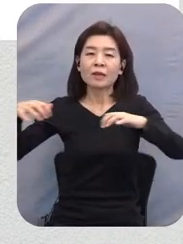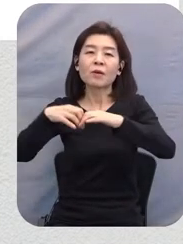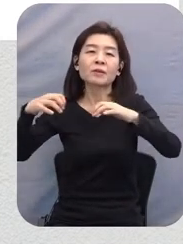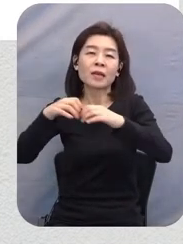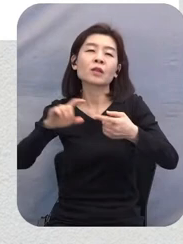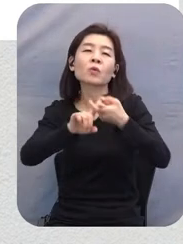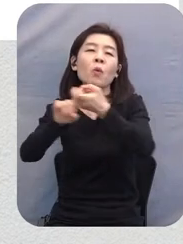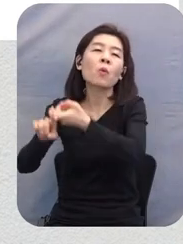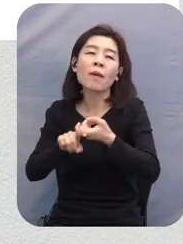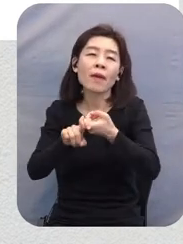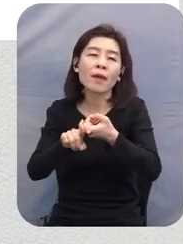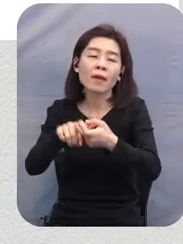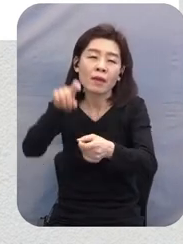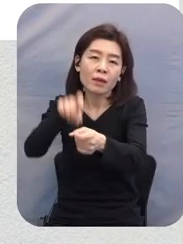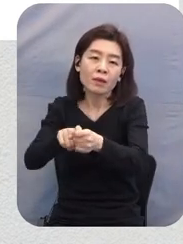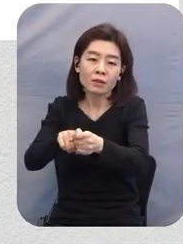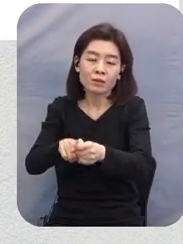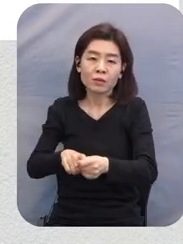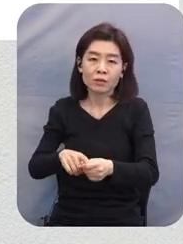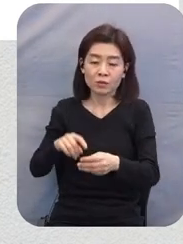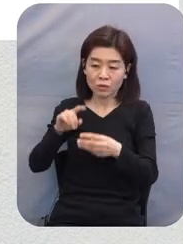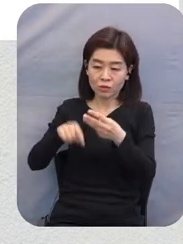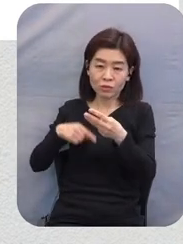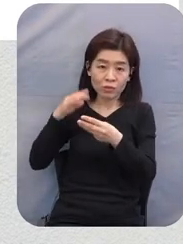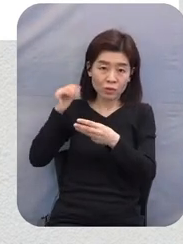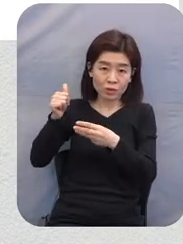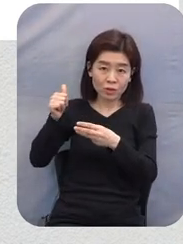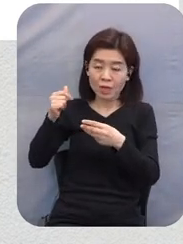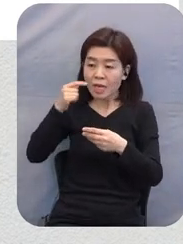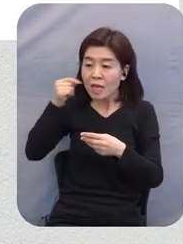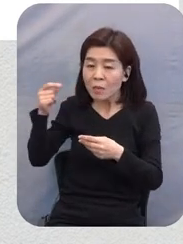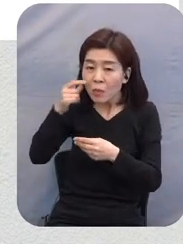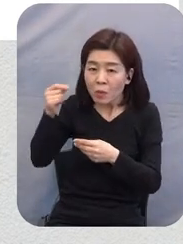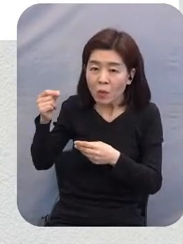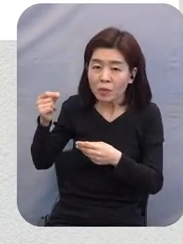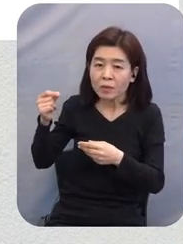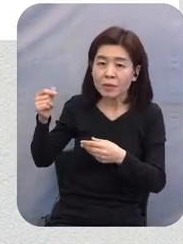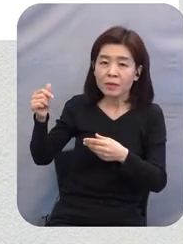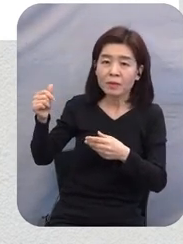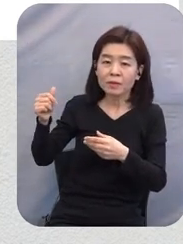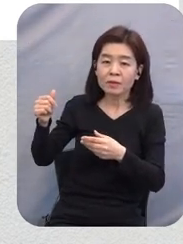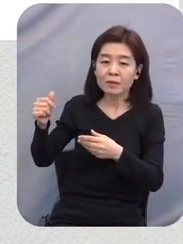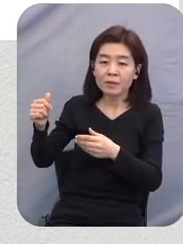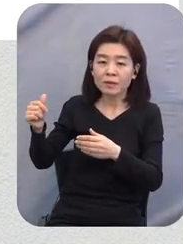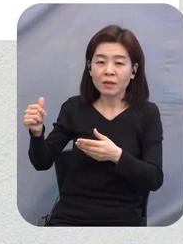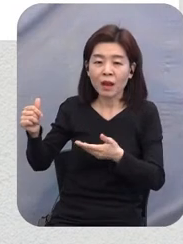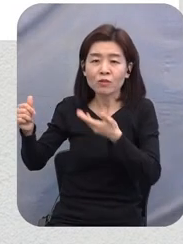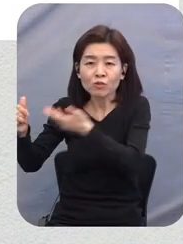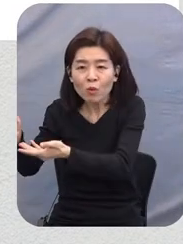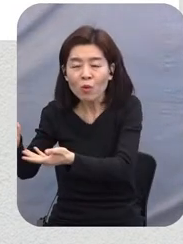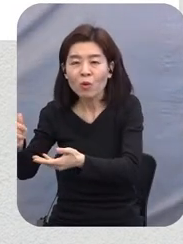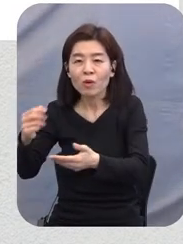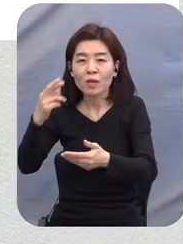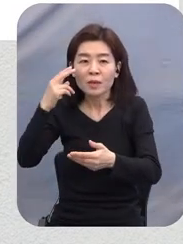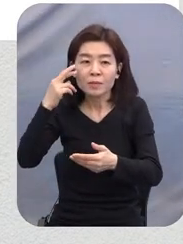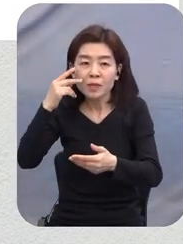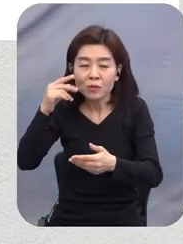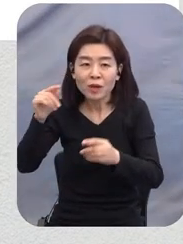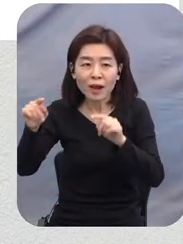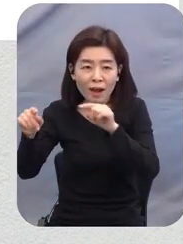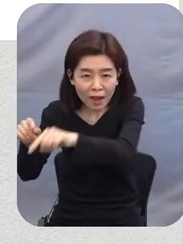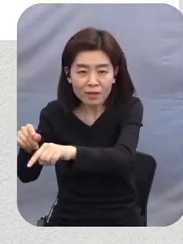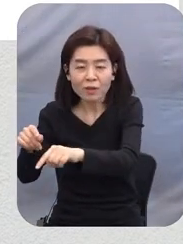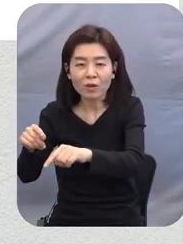그래서 윤석열은 일본에게 답을 내서 미국에 가서는 우리와 일본은 아무런 문제도